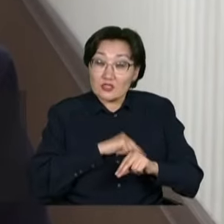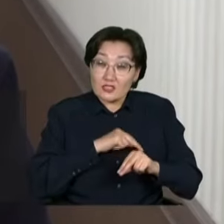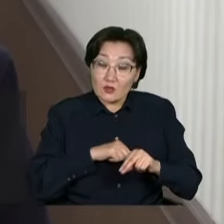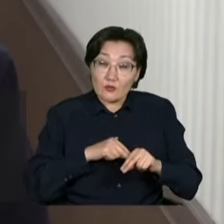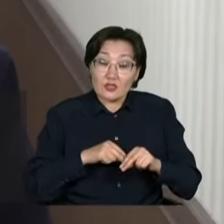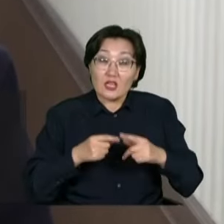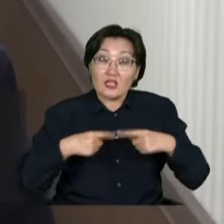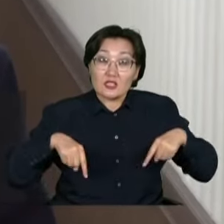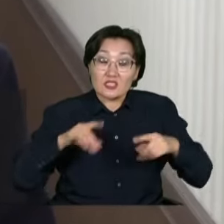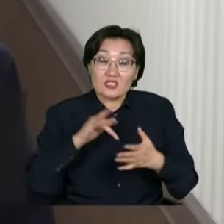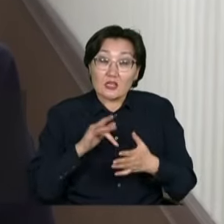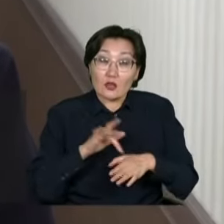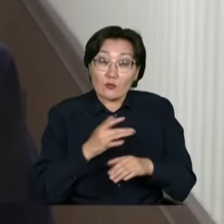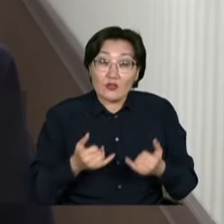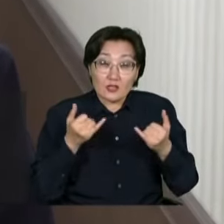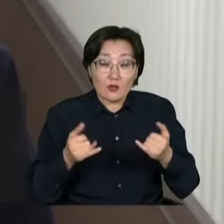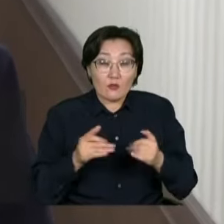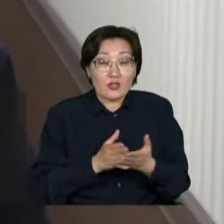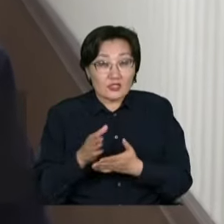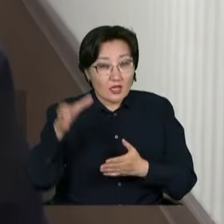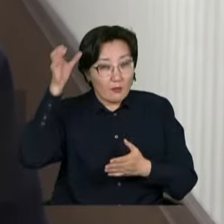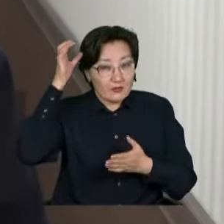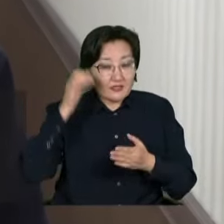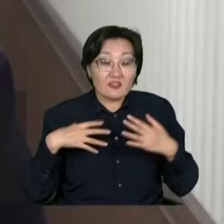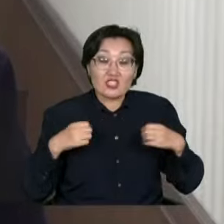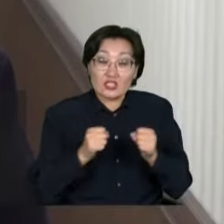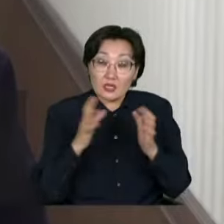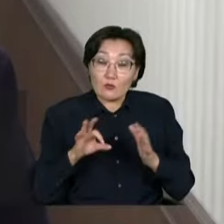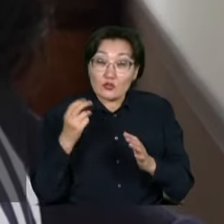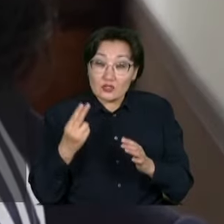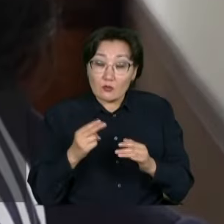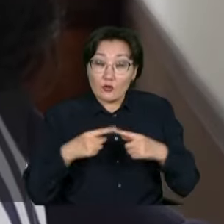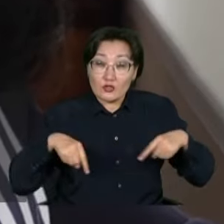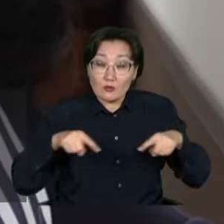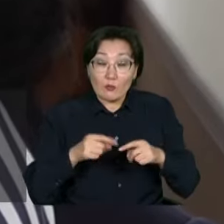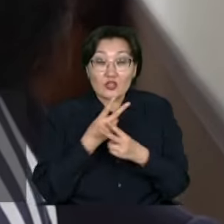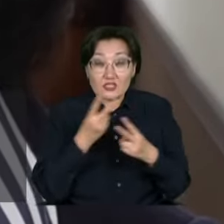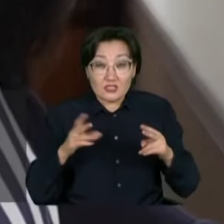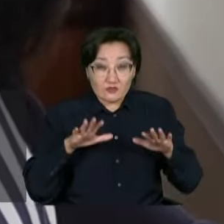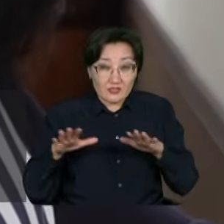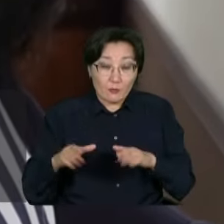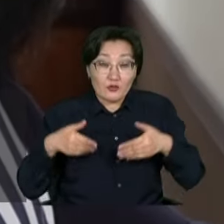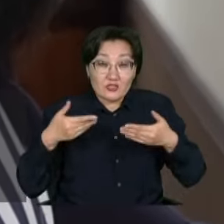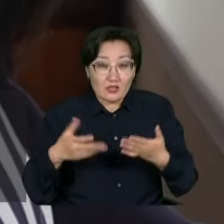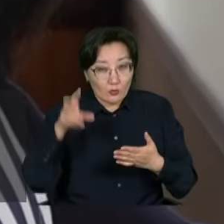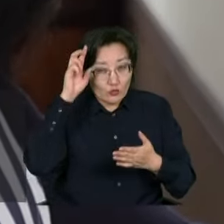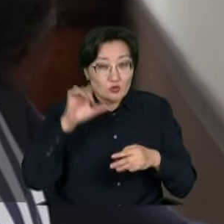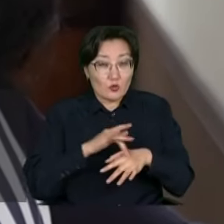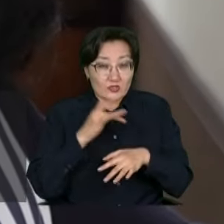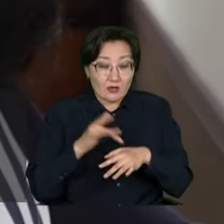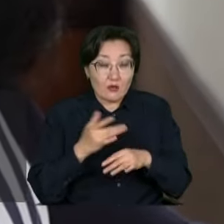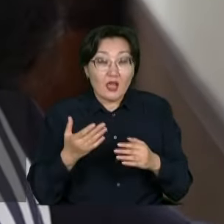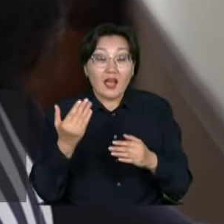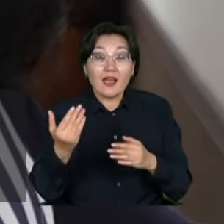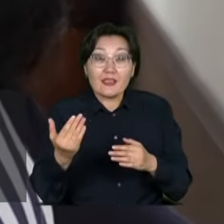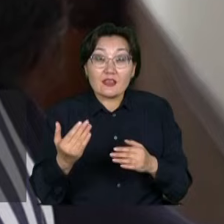обслуживания населения, деятельность сферы образования, здравоохранения, социальных блоков. Мы смотрим места предоставления государственных услуг, насколько